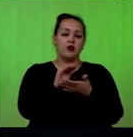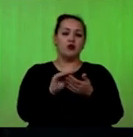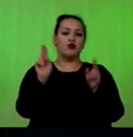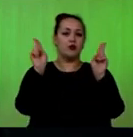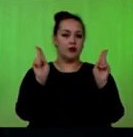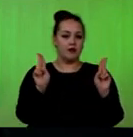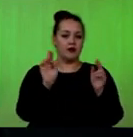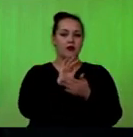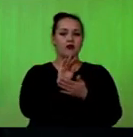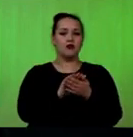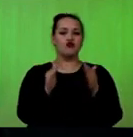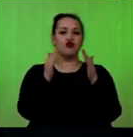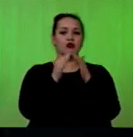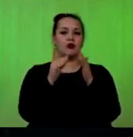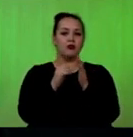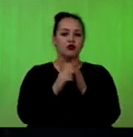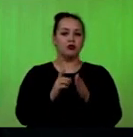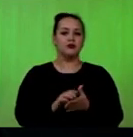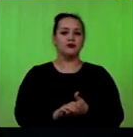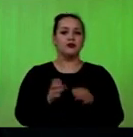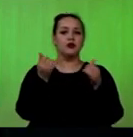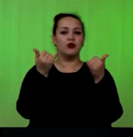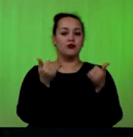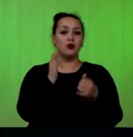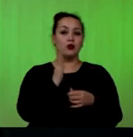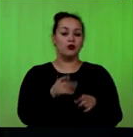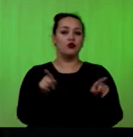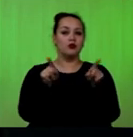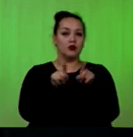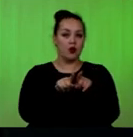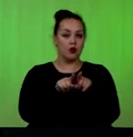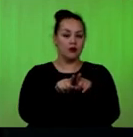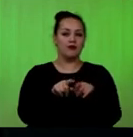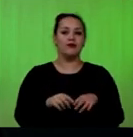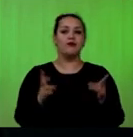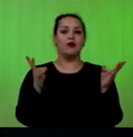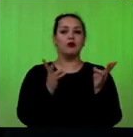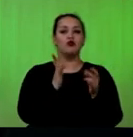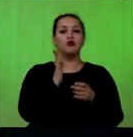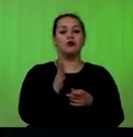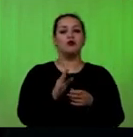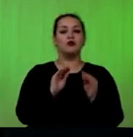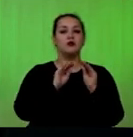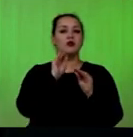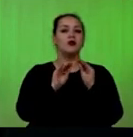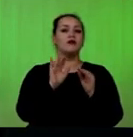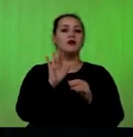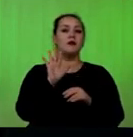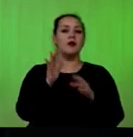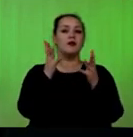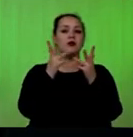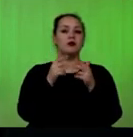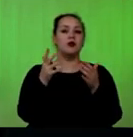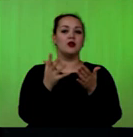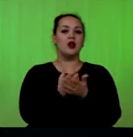запишите домашнее задания сегодня она будет такое вам нужно будет составить 5 примеров на нахождение